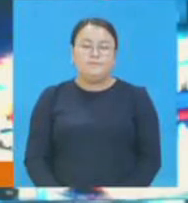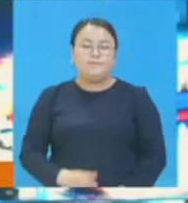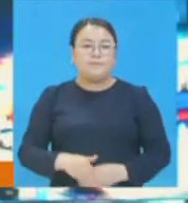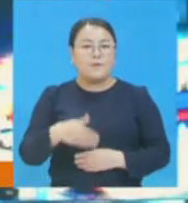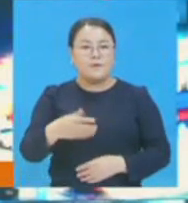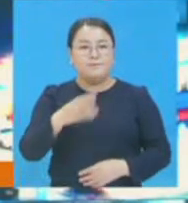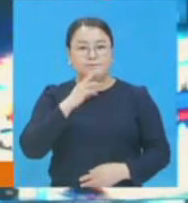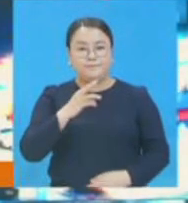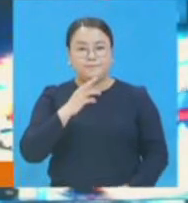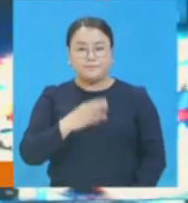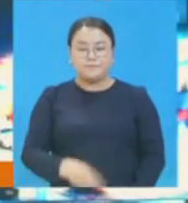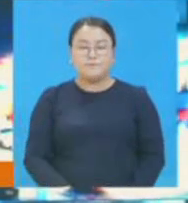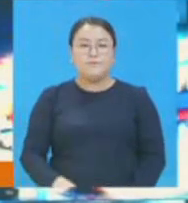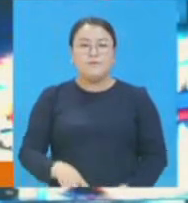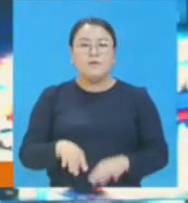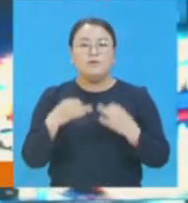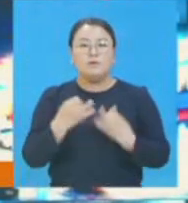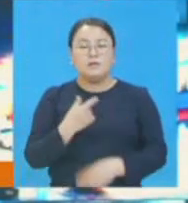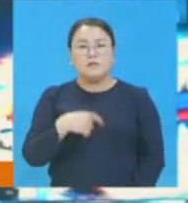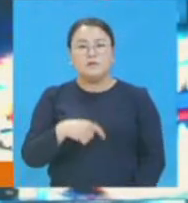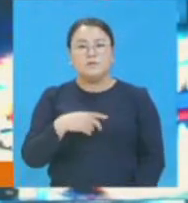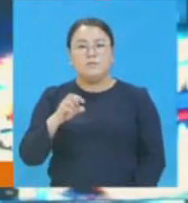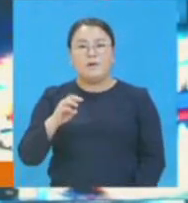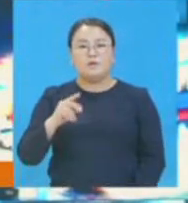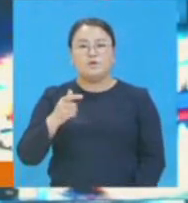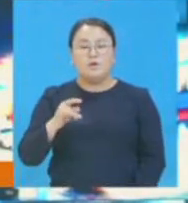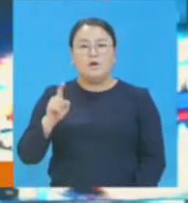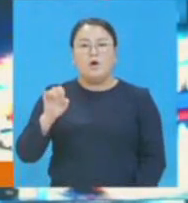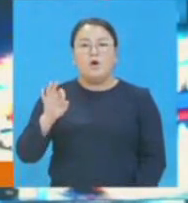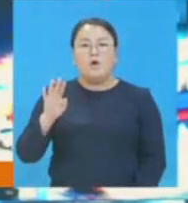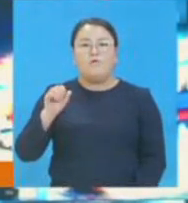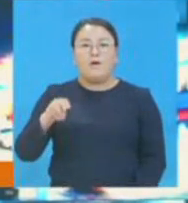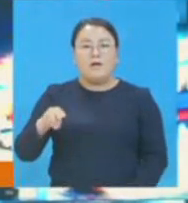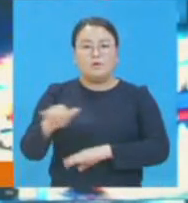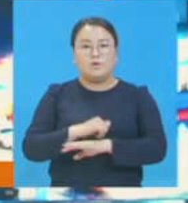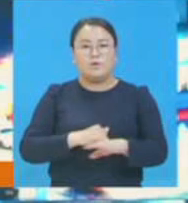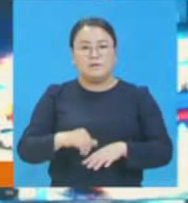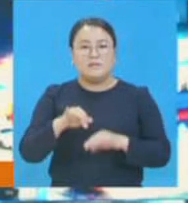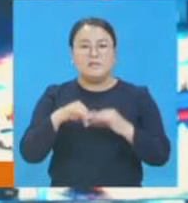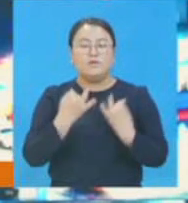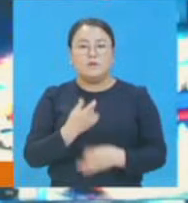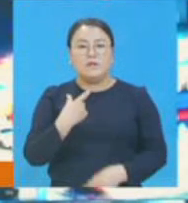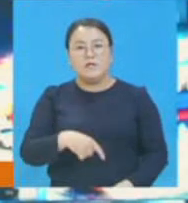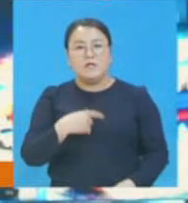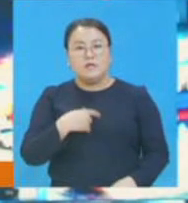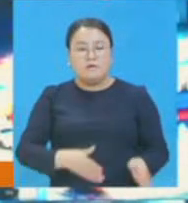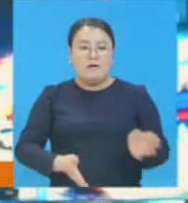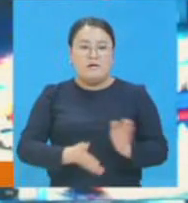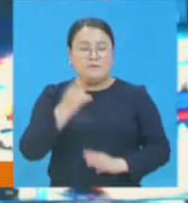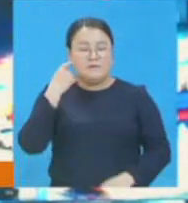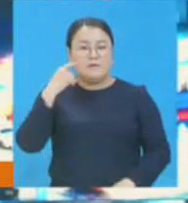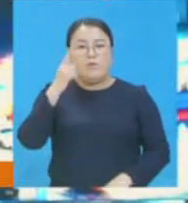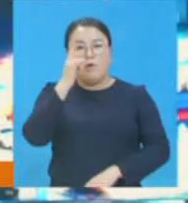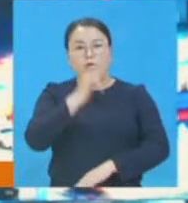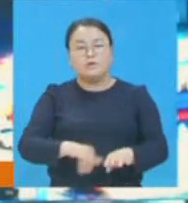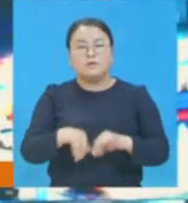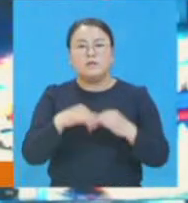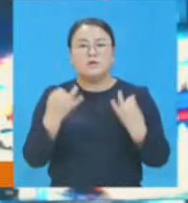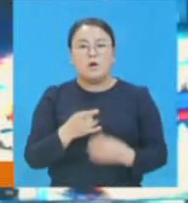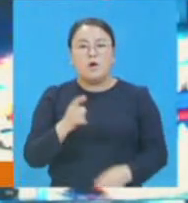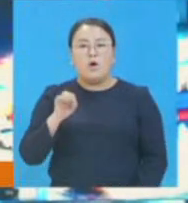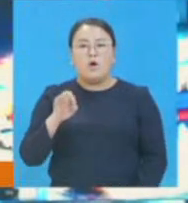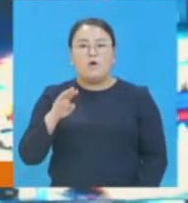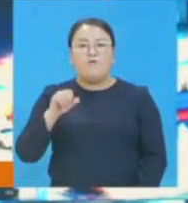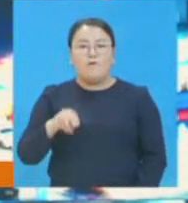Дараагийн мэдээ. Улсын хурлын гишүүн Батчуугар бүгд найрамдаа Хорват улсын парламентын гишүүнтэй хамтран санаачилсны үндсэндээр Монгол улсын их хурлд Монгол